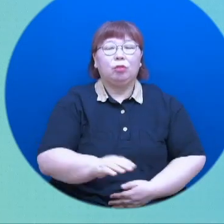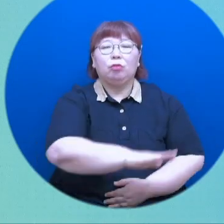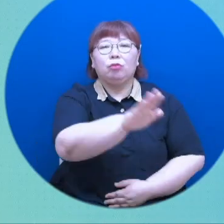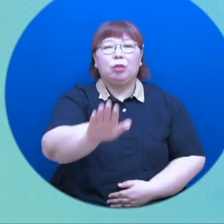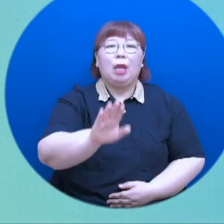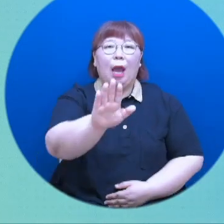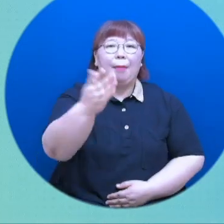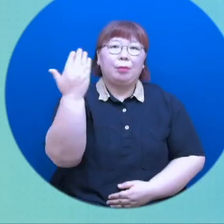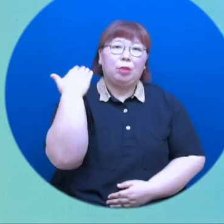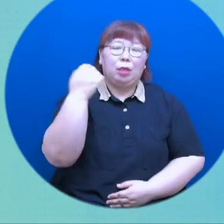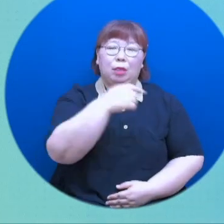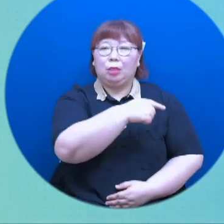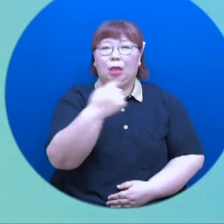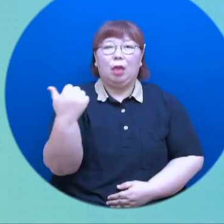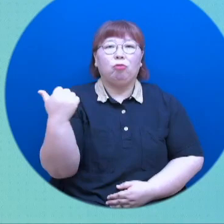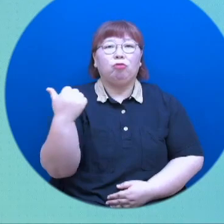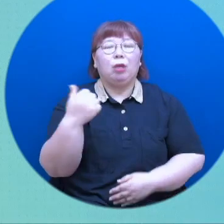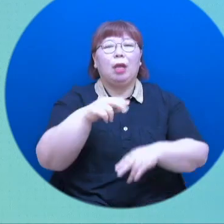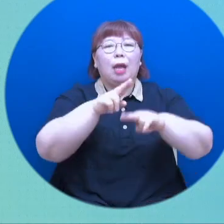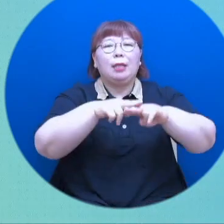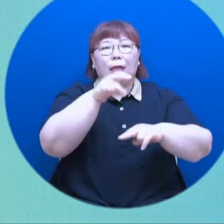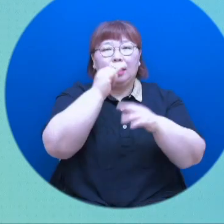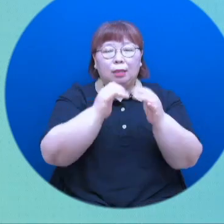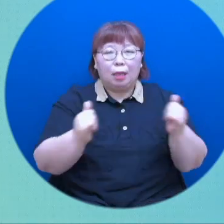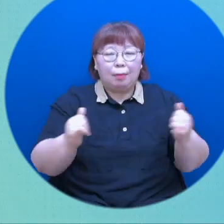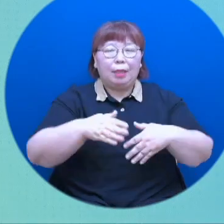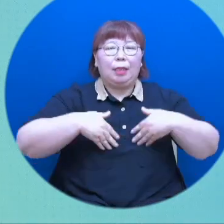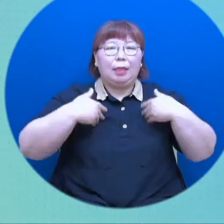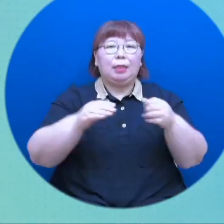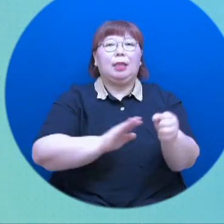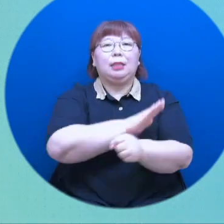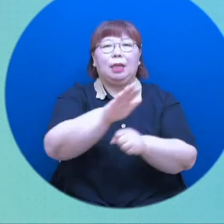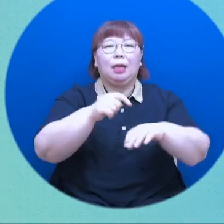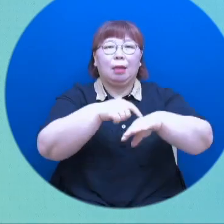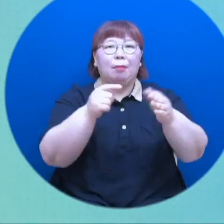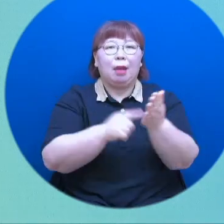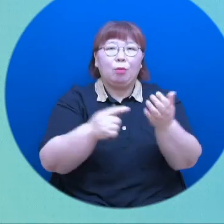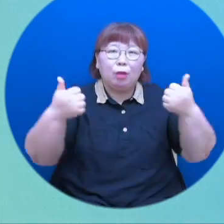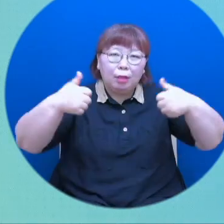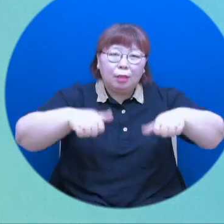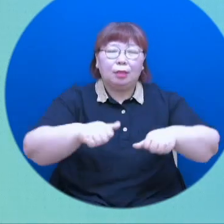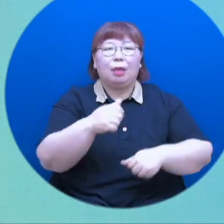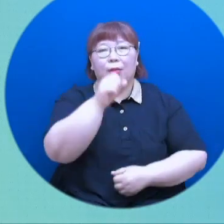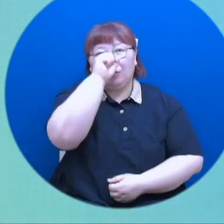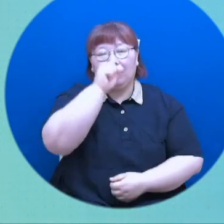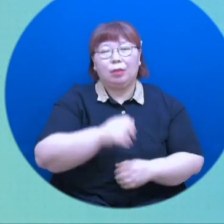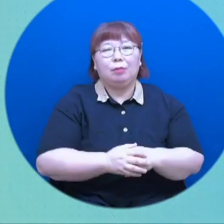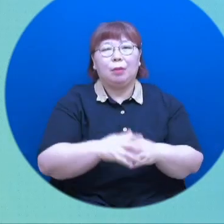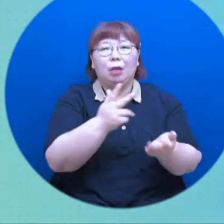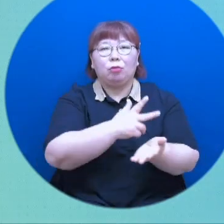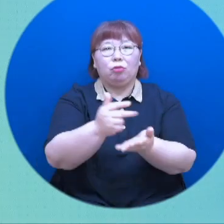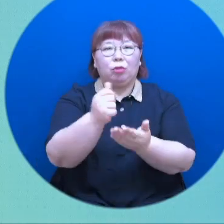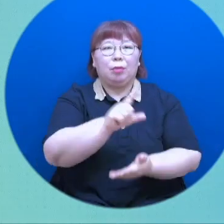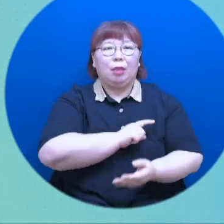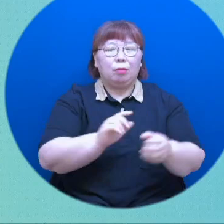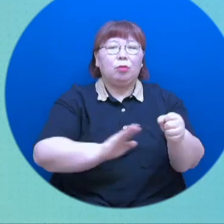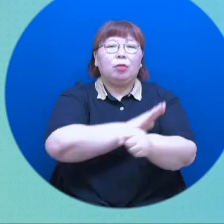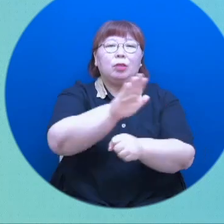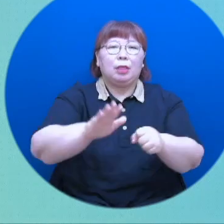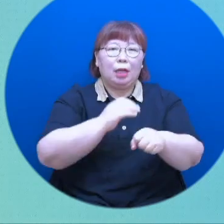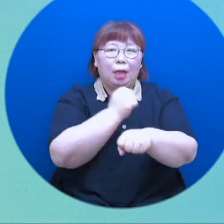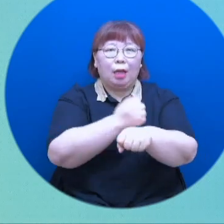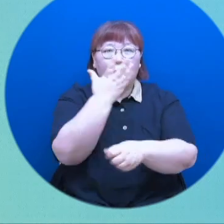앞뒤 좌우에 있는 분들 따뜻한 사랑의 마음으로 인사를 나눕니다. 주님의 이름으로